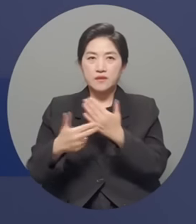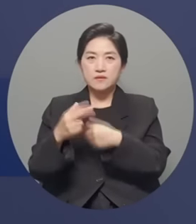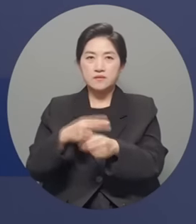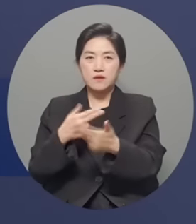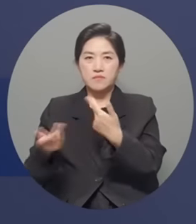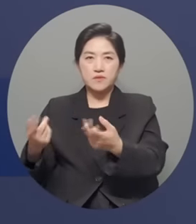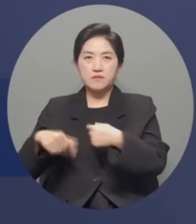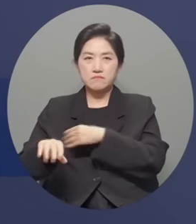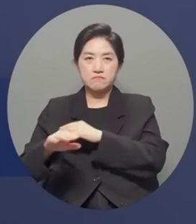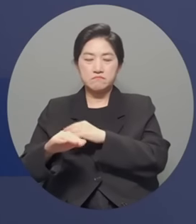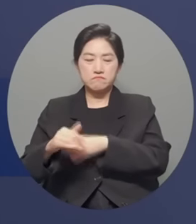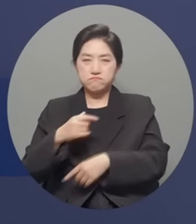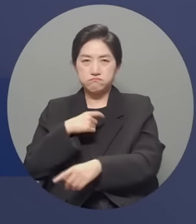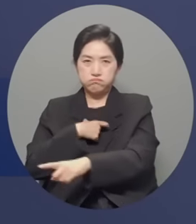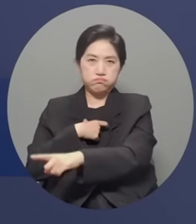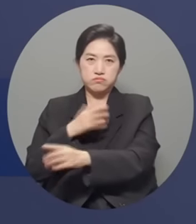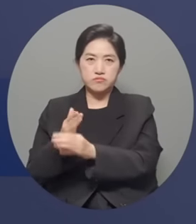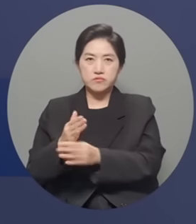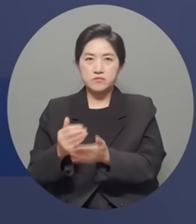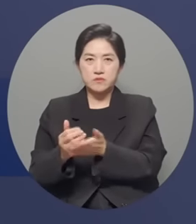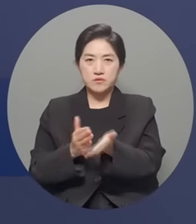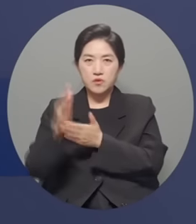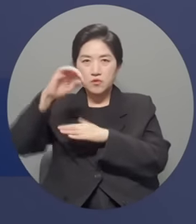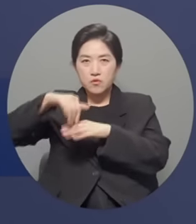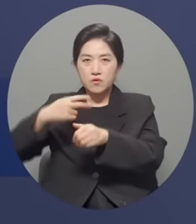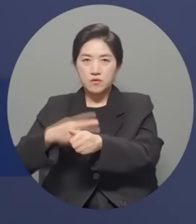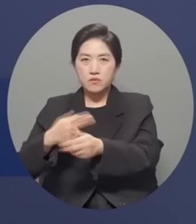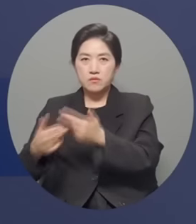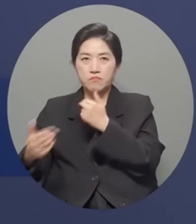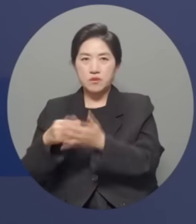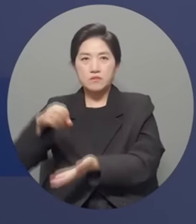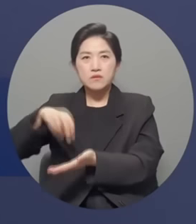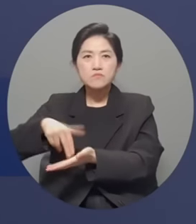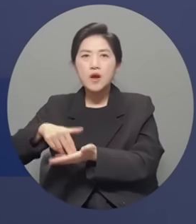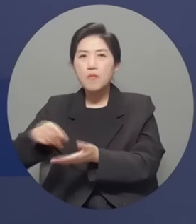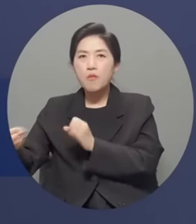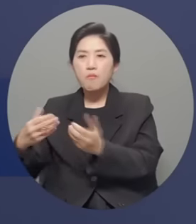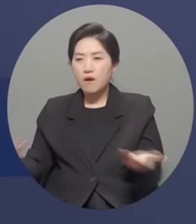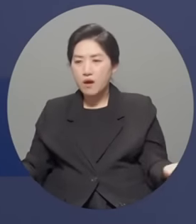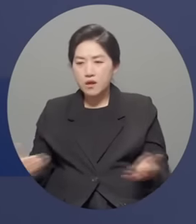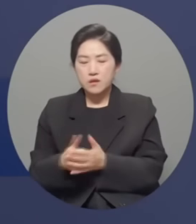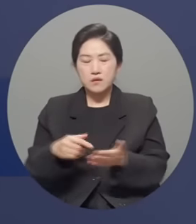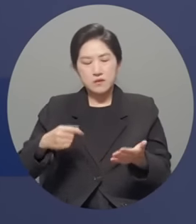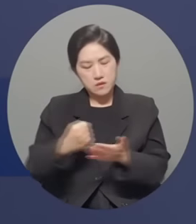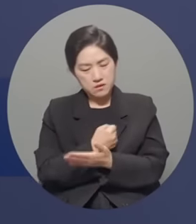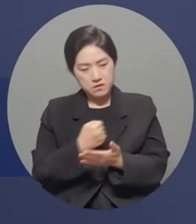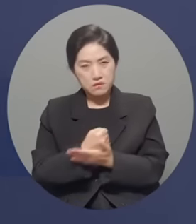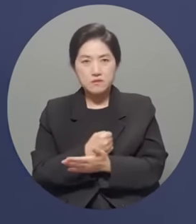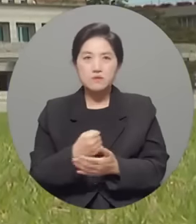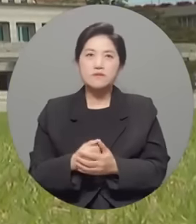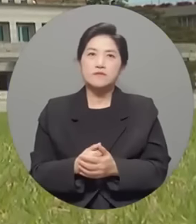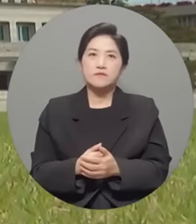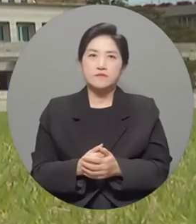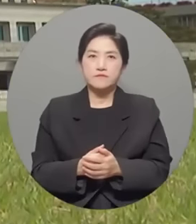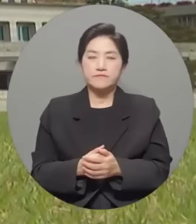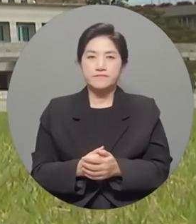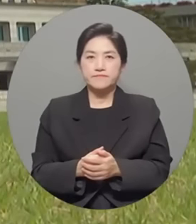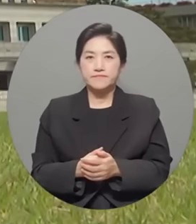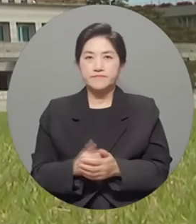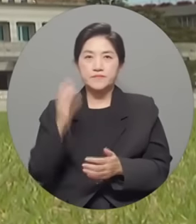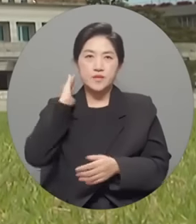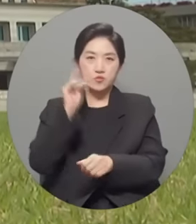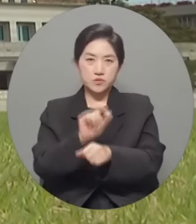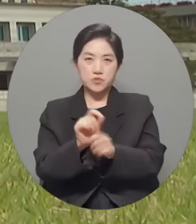거부하고 있고 전공의협의회는 입장을 밝히지 않고 있어 매우 안타깝게 생각합니다.